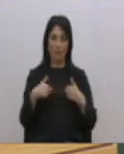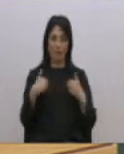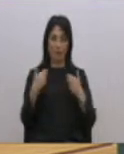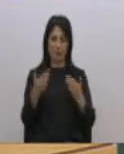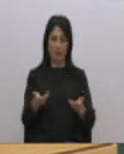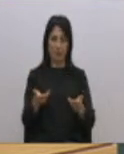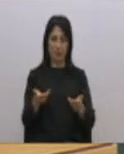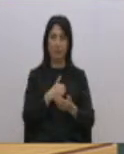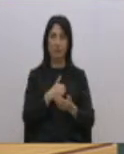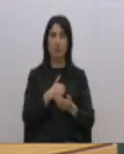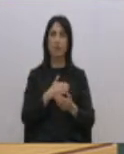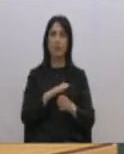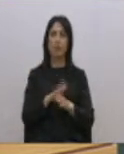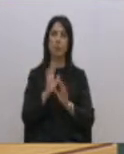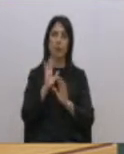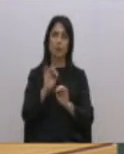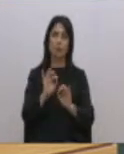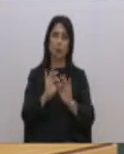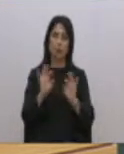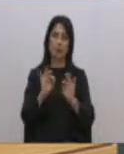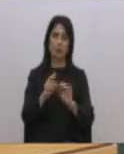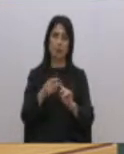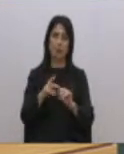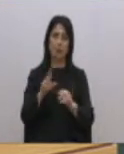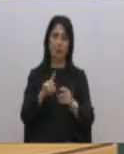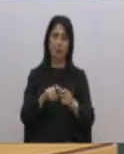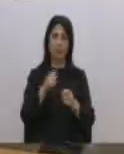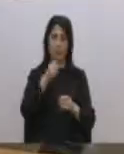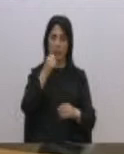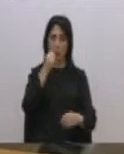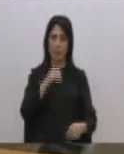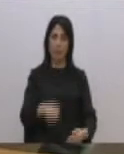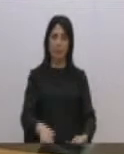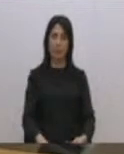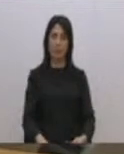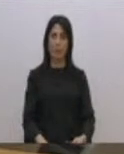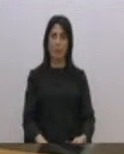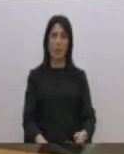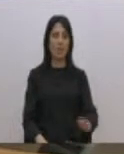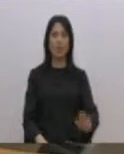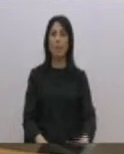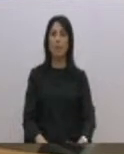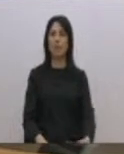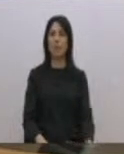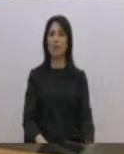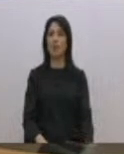მისასალმებელი დოკუმენტი არდაჭერა გამოხატო ამასთან მიმართებაში. Მადლობა.